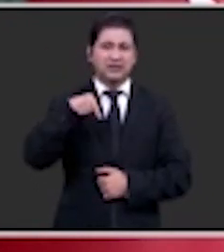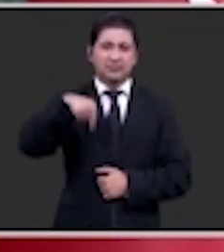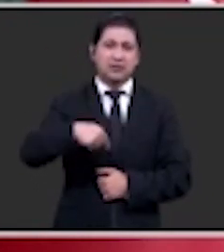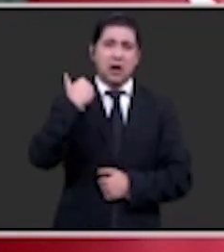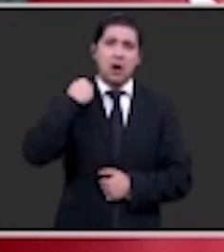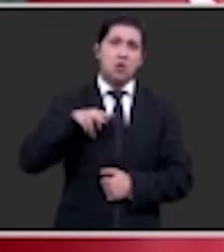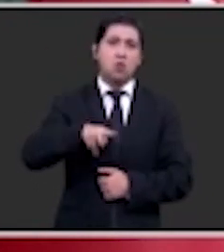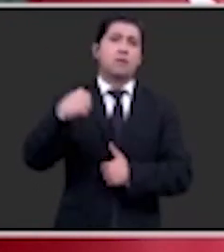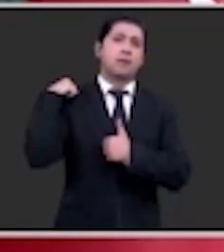sağlamak istiyoruz